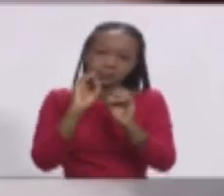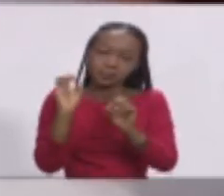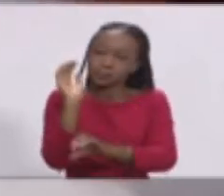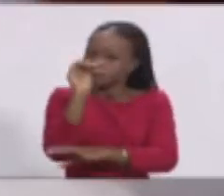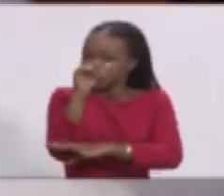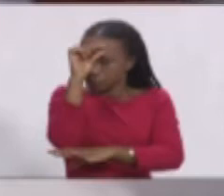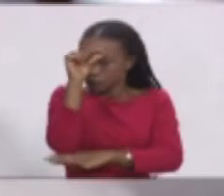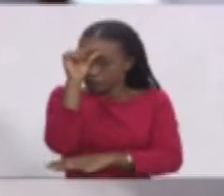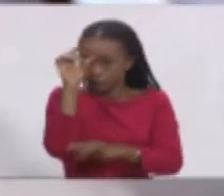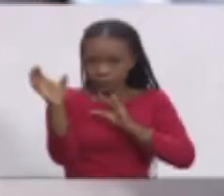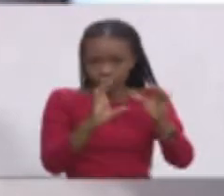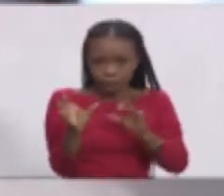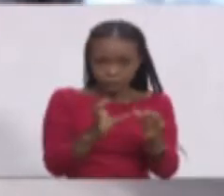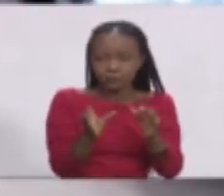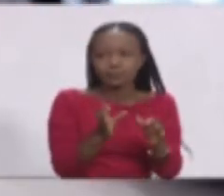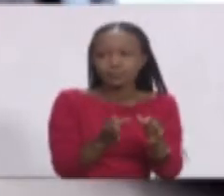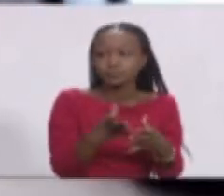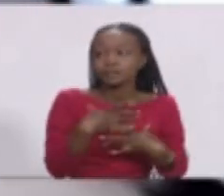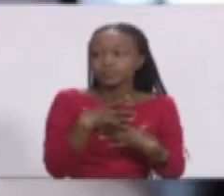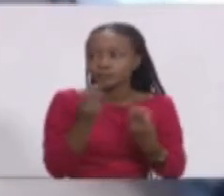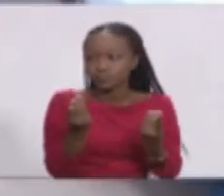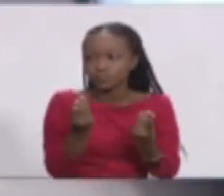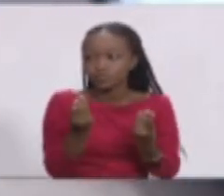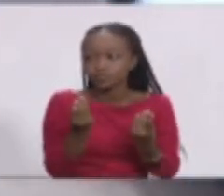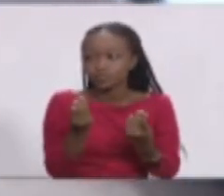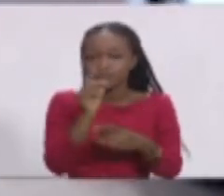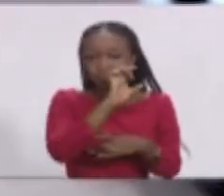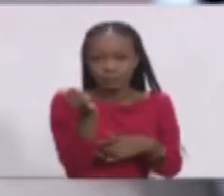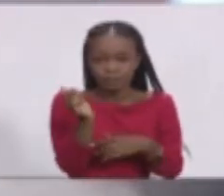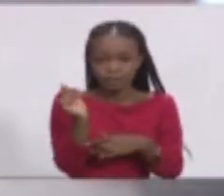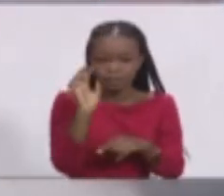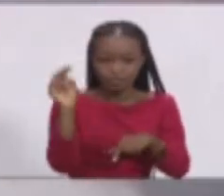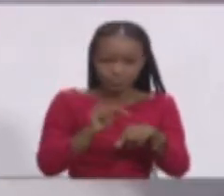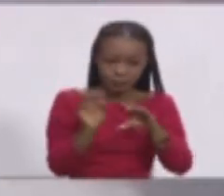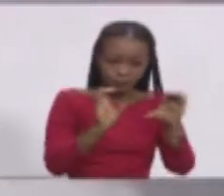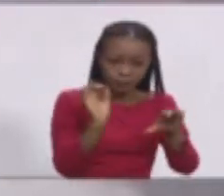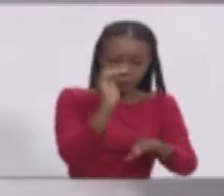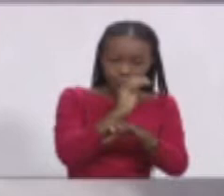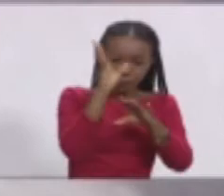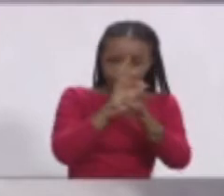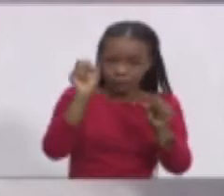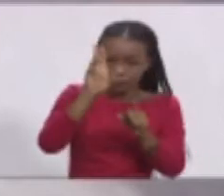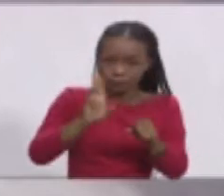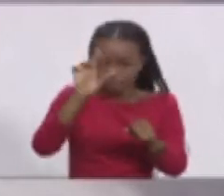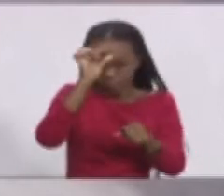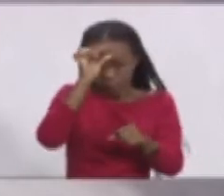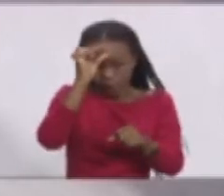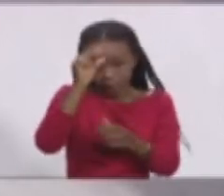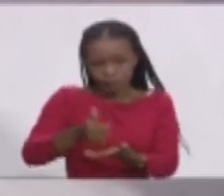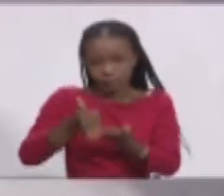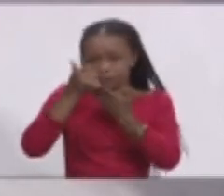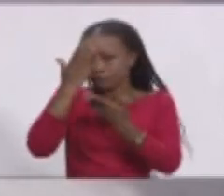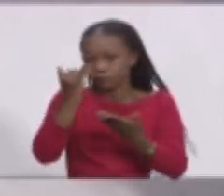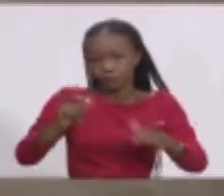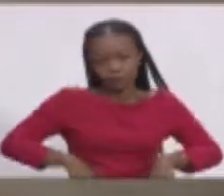serikali itufanyie kama vile inji zingine zinafanyiwa. Tunaomba serikali ya Uhuru Muigai Kenyatta itusaidie kwa sababu